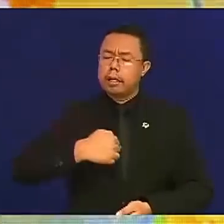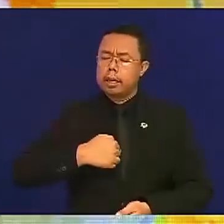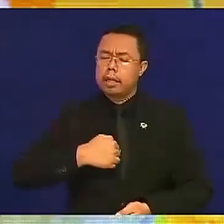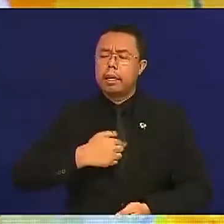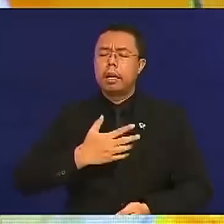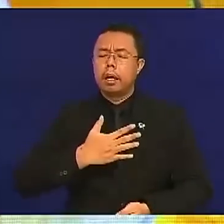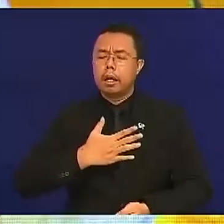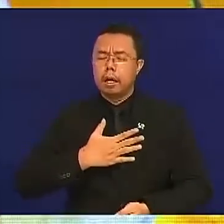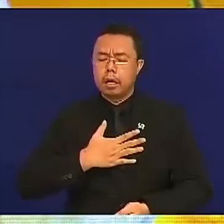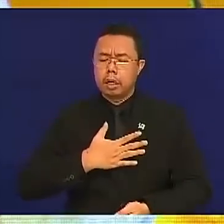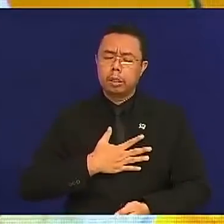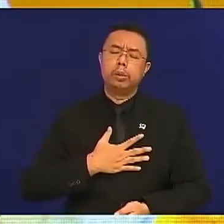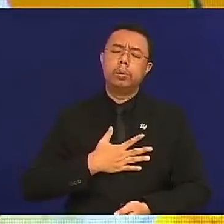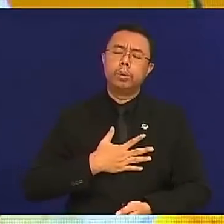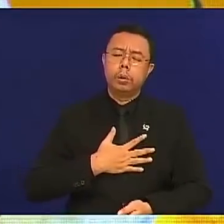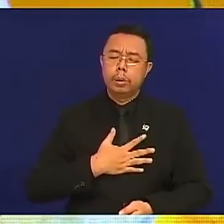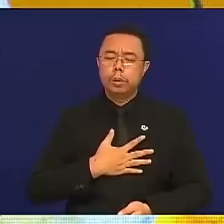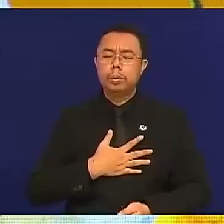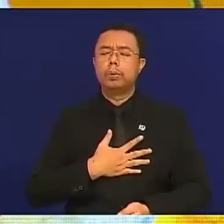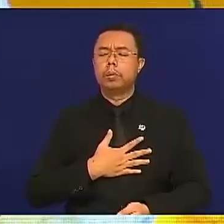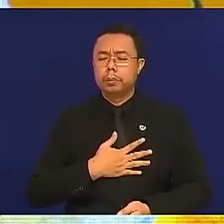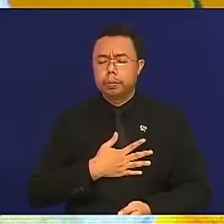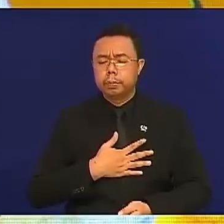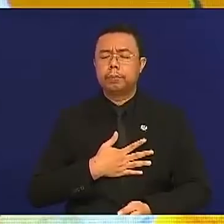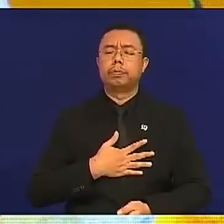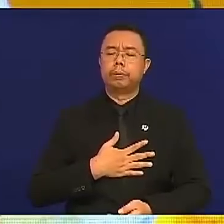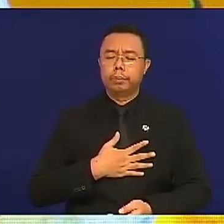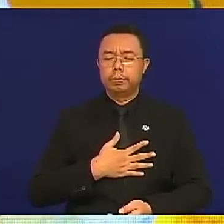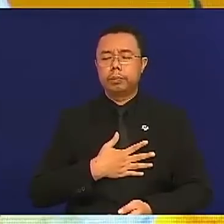Tuhan, inilah aku.